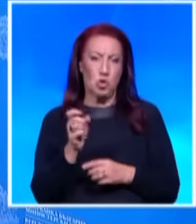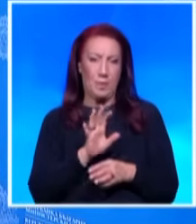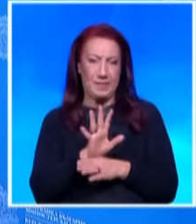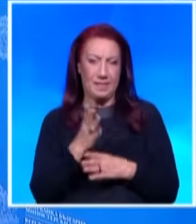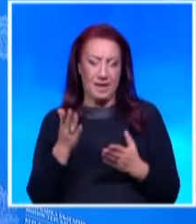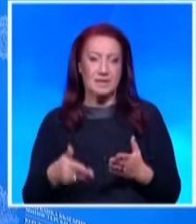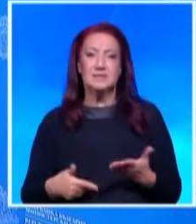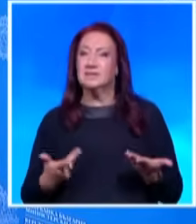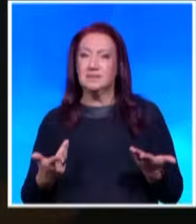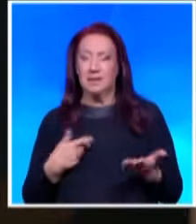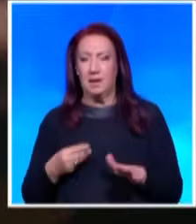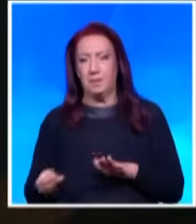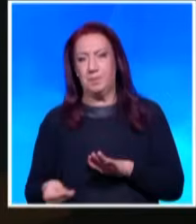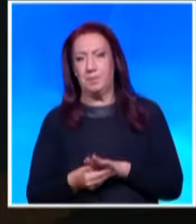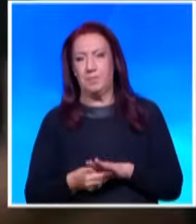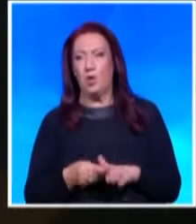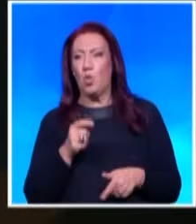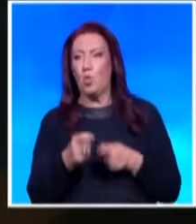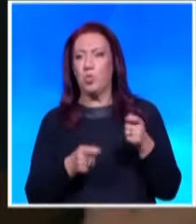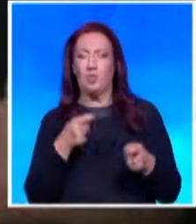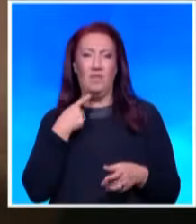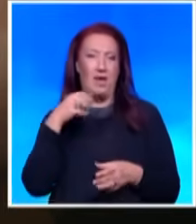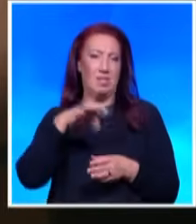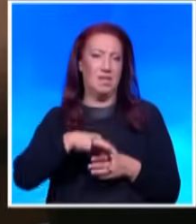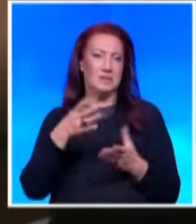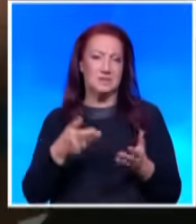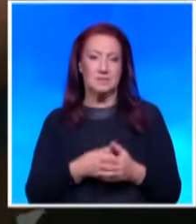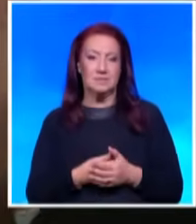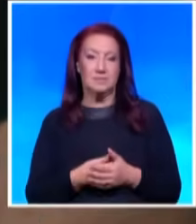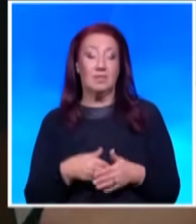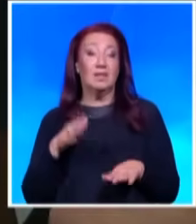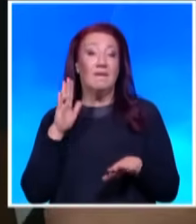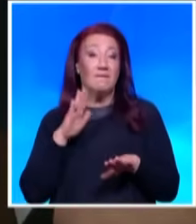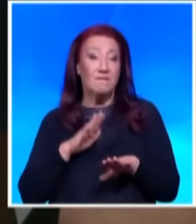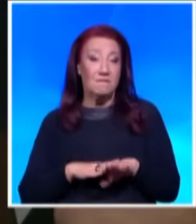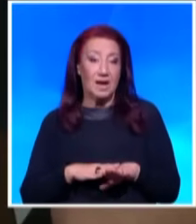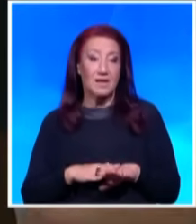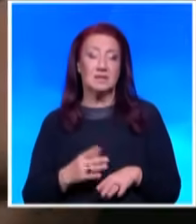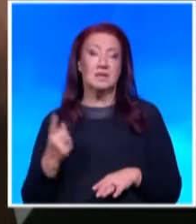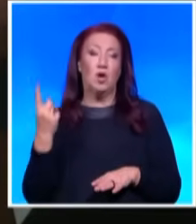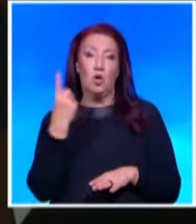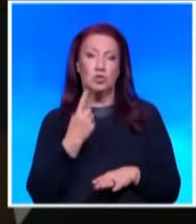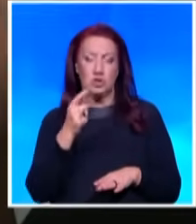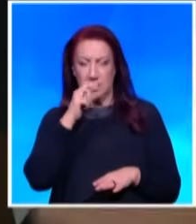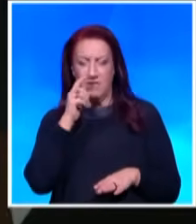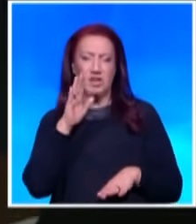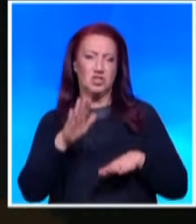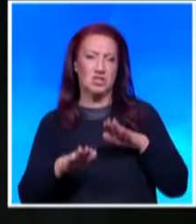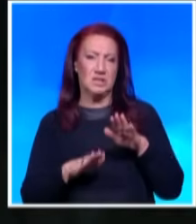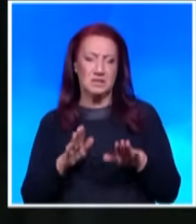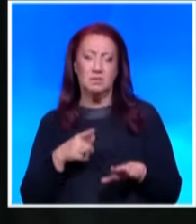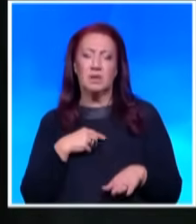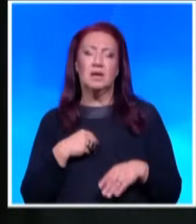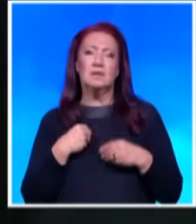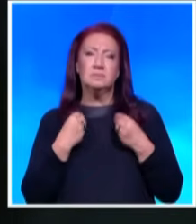1115, са за купуване на гласове. А вече е факт и още една ключова стъпка на правителството за гарантиране на